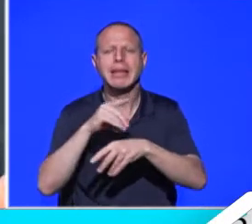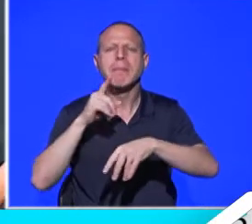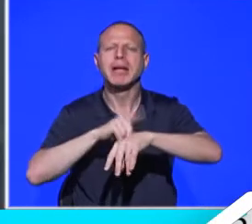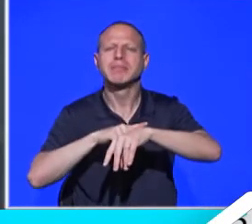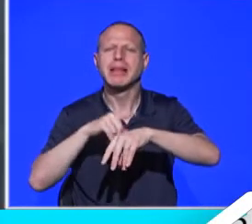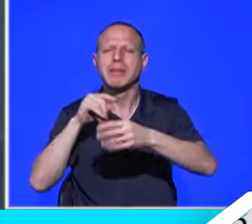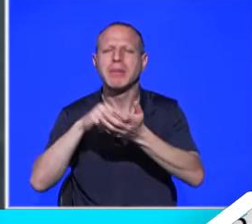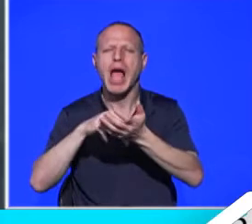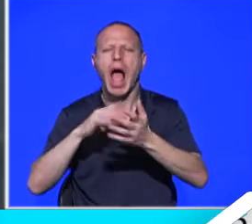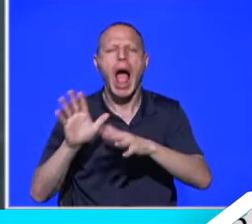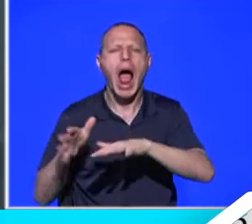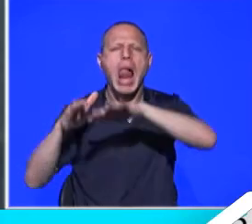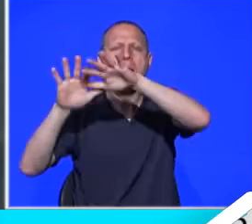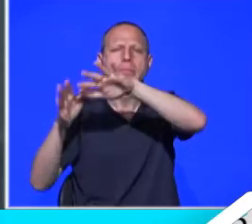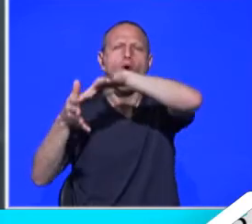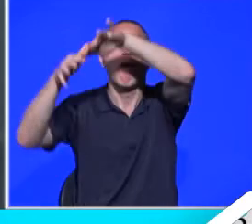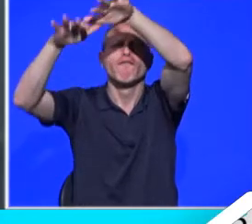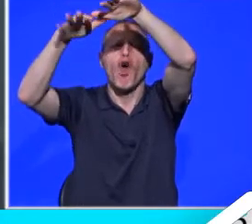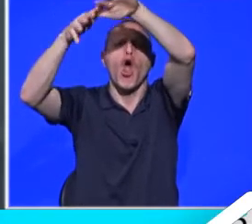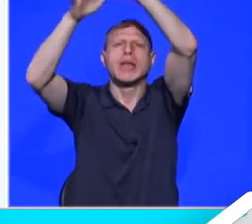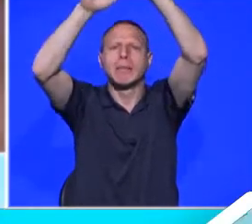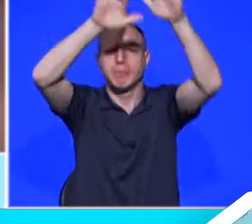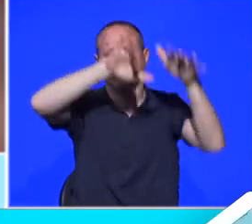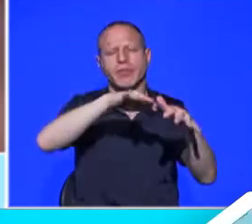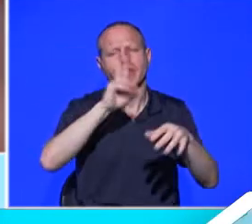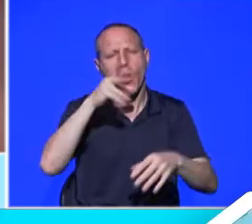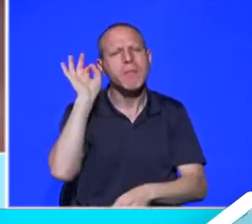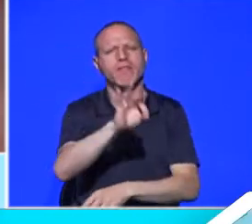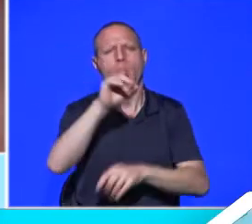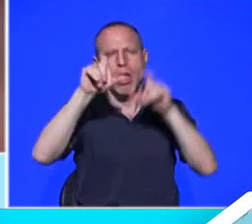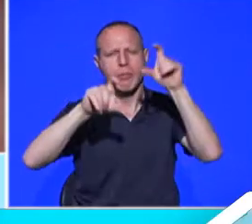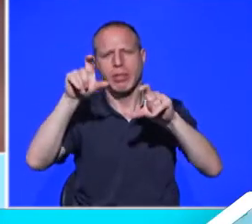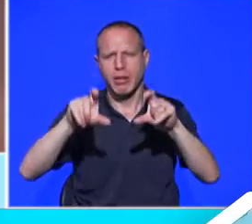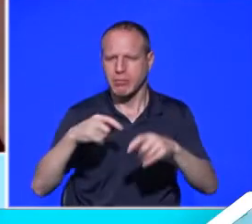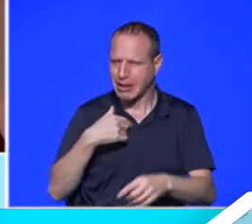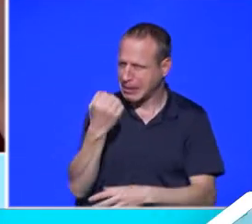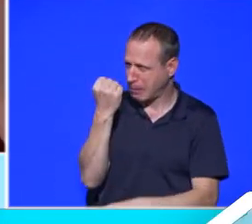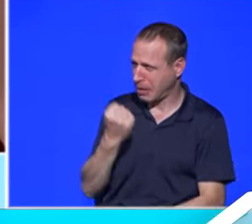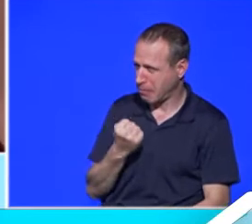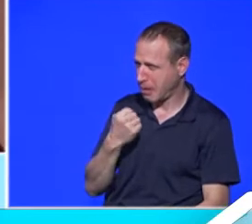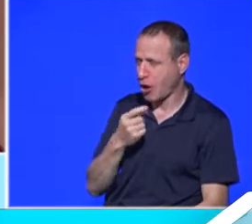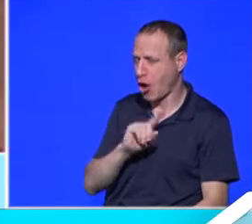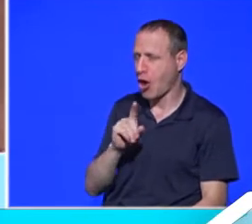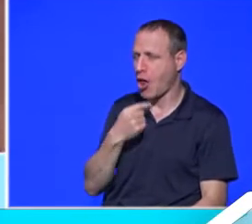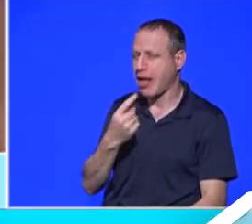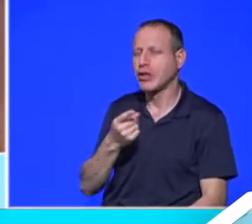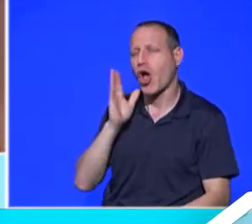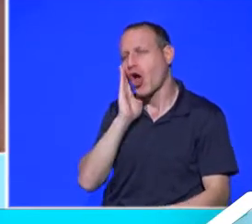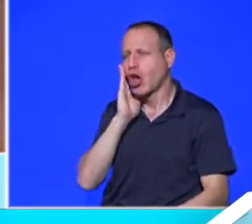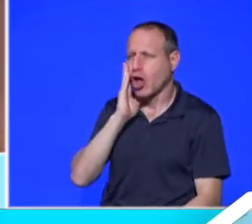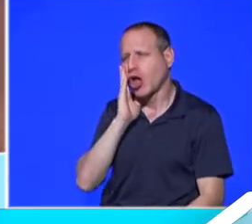היו מאוד מאוד גבוהים ועלולים היו לפגוע בחיי אדם. אני מתאפק לא להגיד אוי אוי אוי אוי אוי, אבל יוני, תגיד